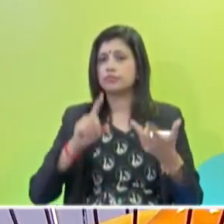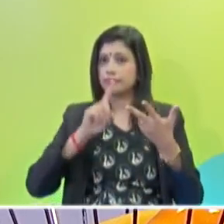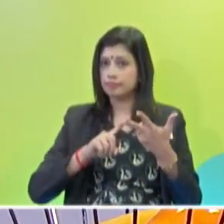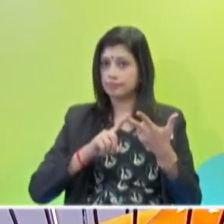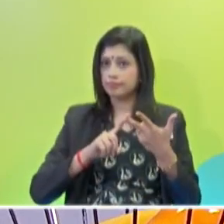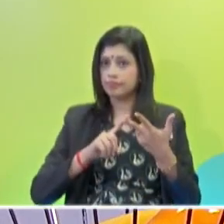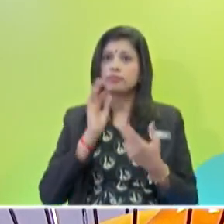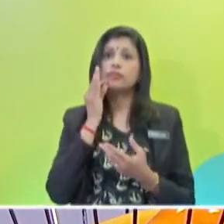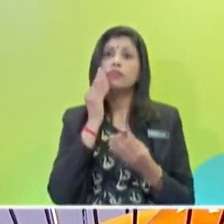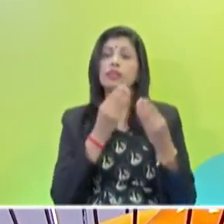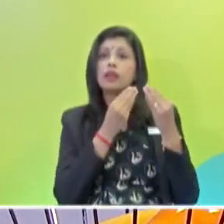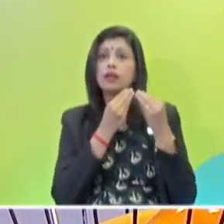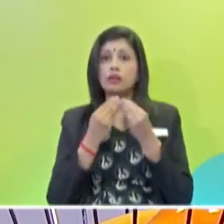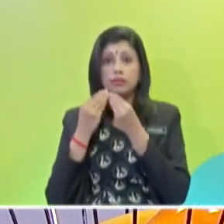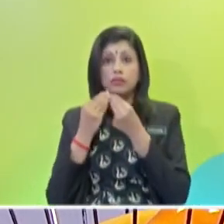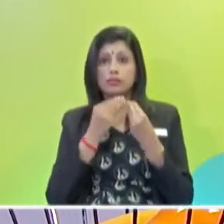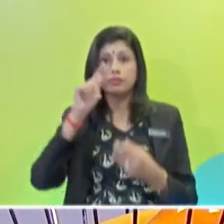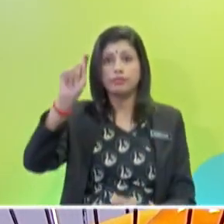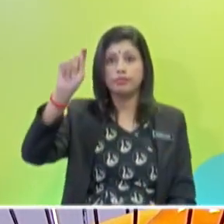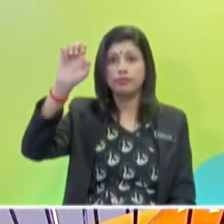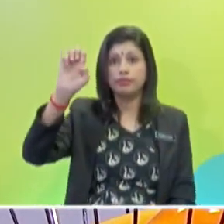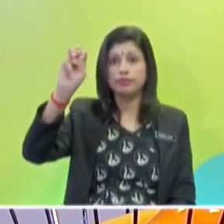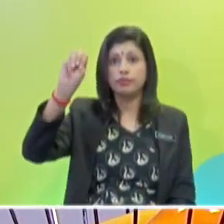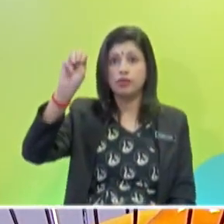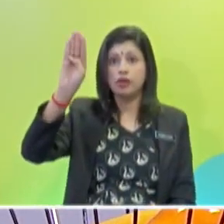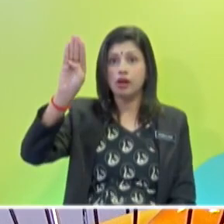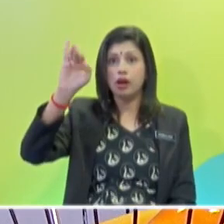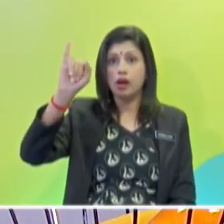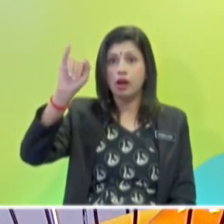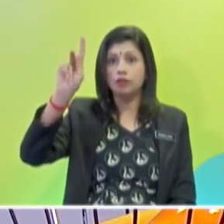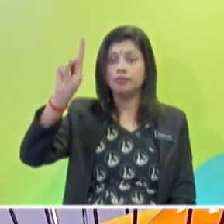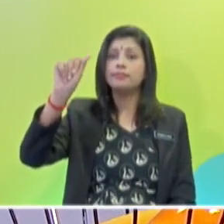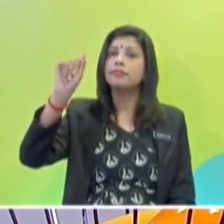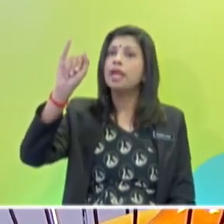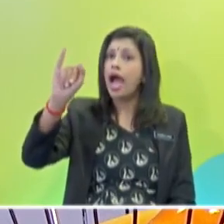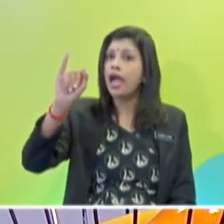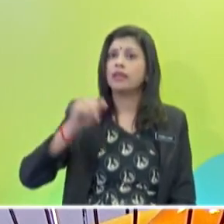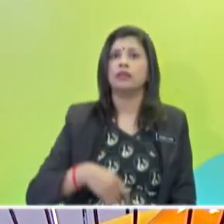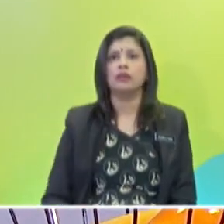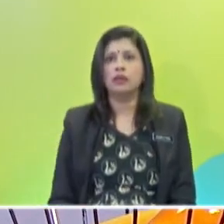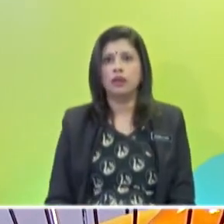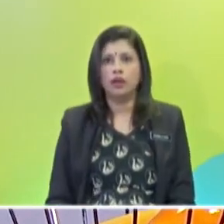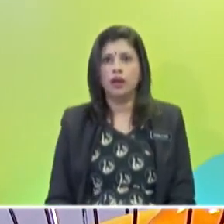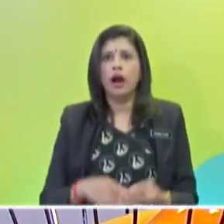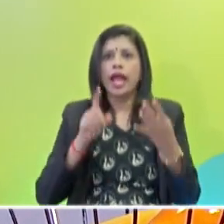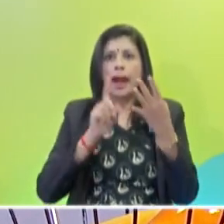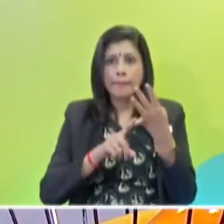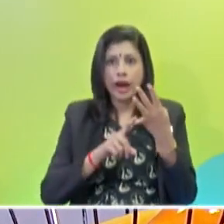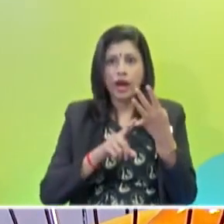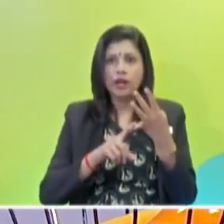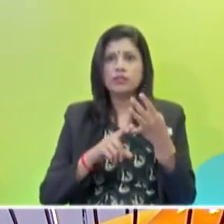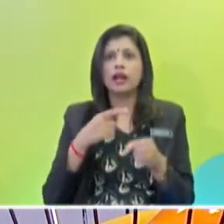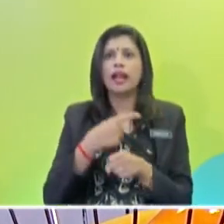tembikai. Bulat dan isinya berwarna merah. Okey, seterusnya. Rambutan.